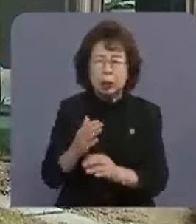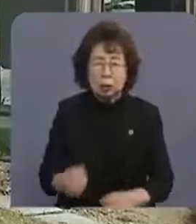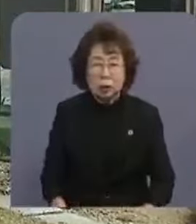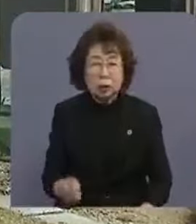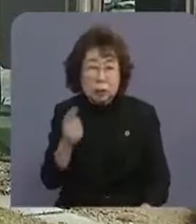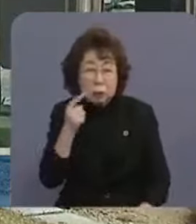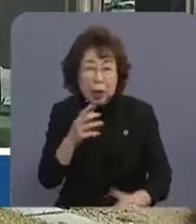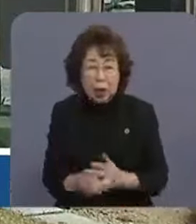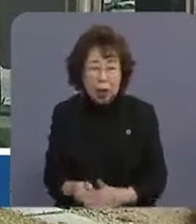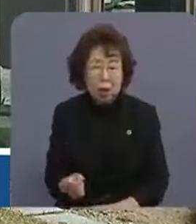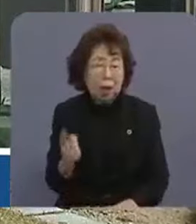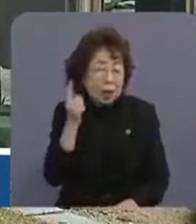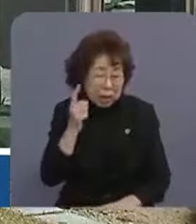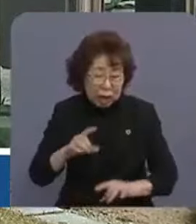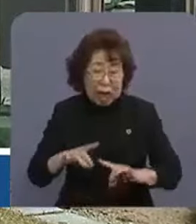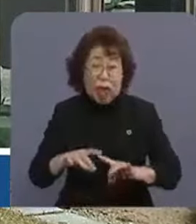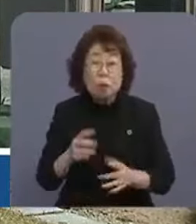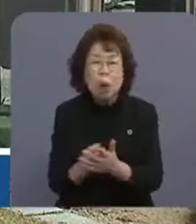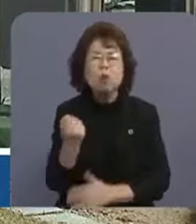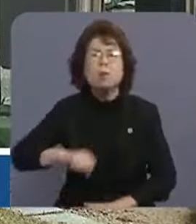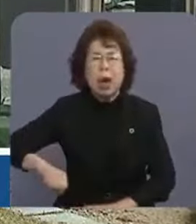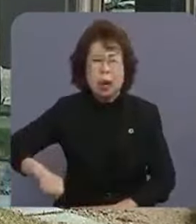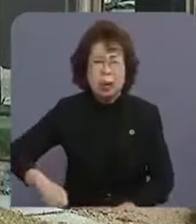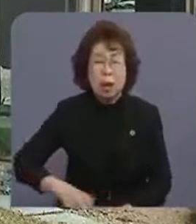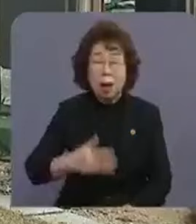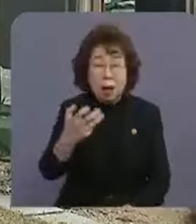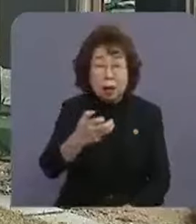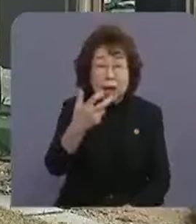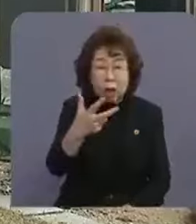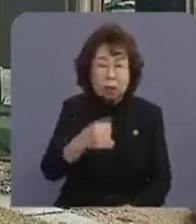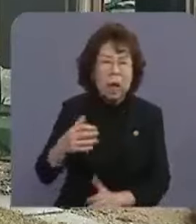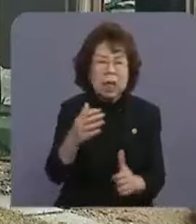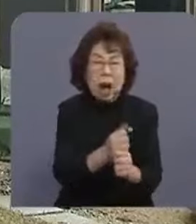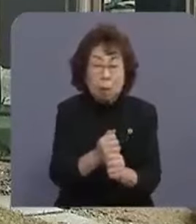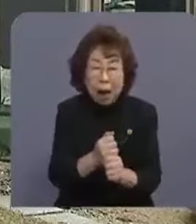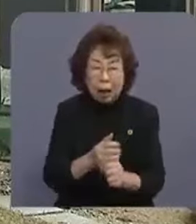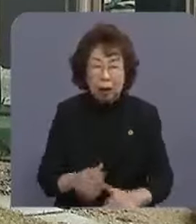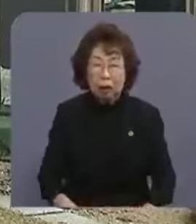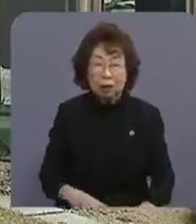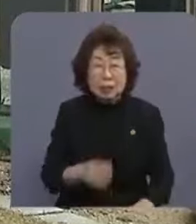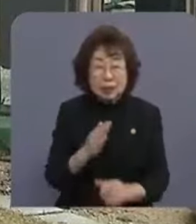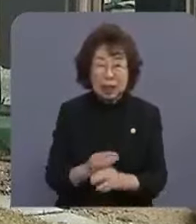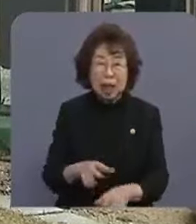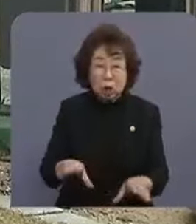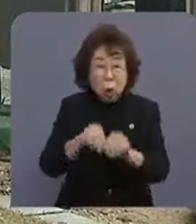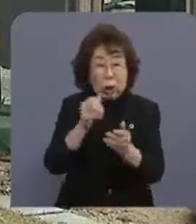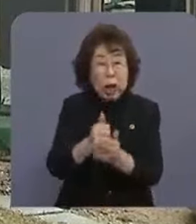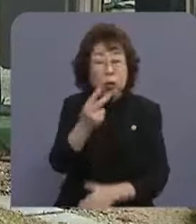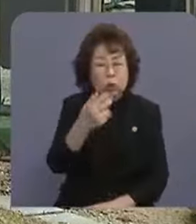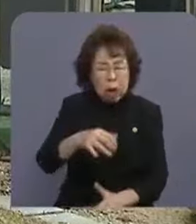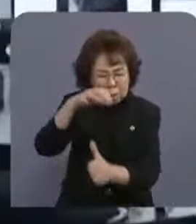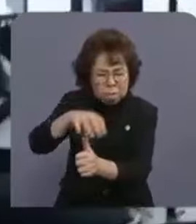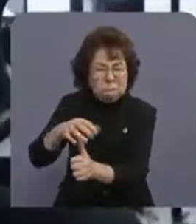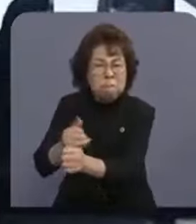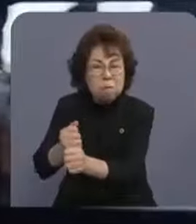경찰은 전기통신사업법 위반 등의 혐의로 87명을 검찰에 송치하고 이 가운데 총책 2명을